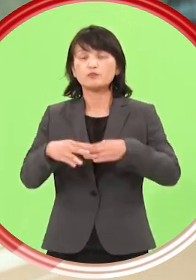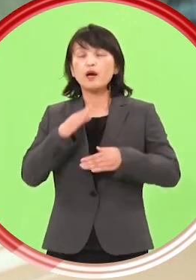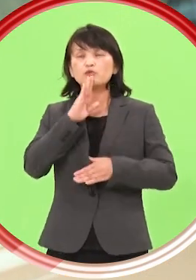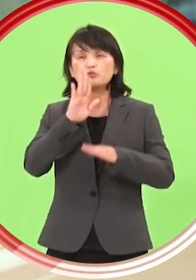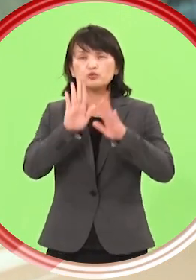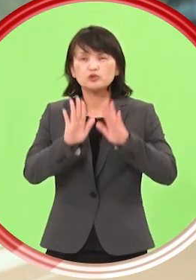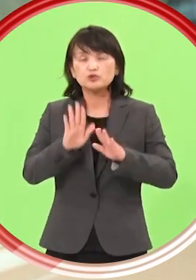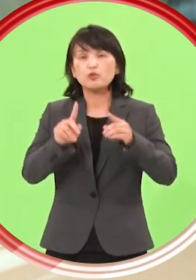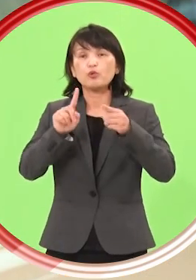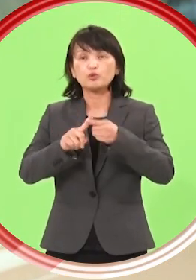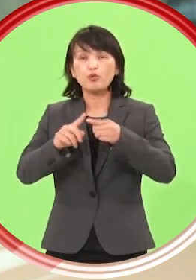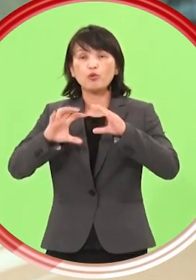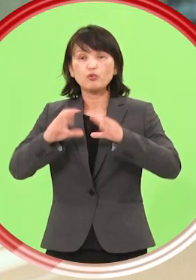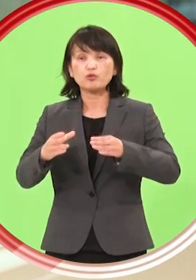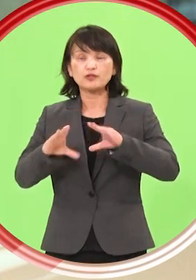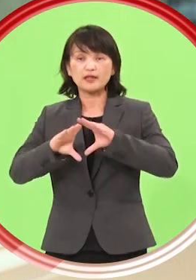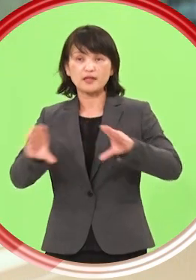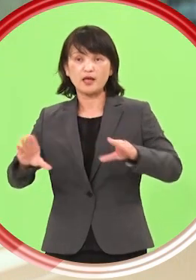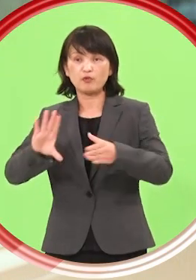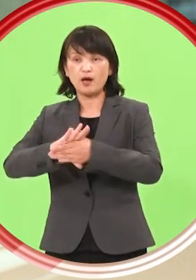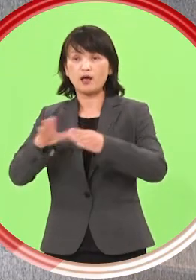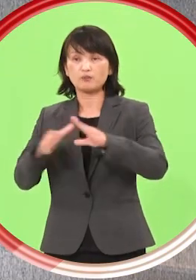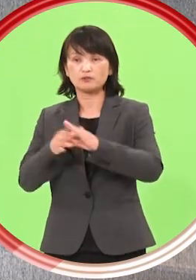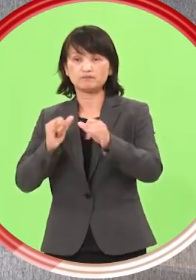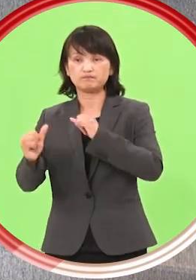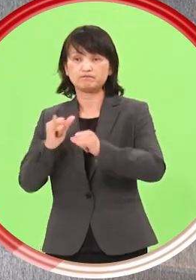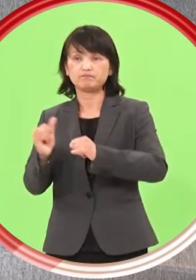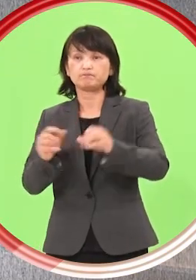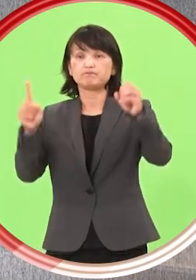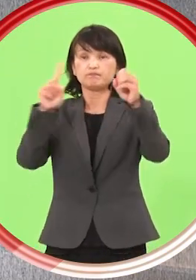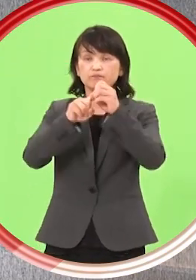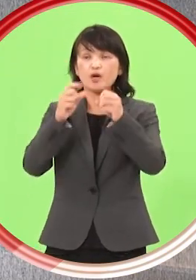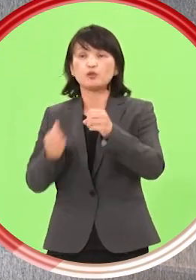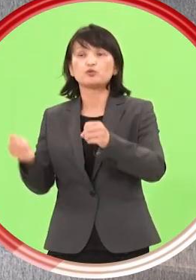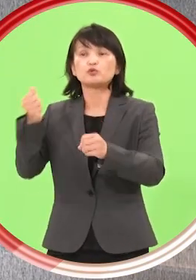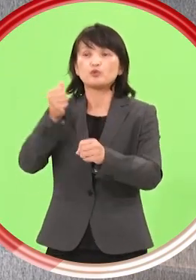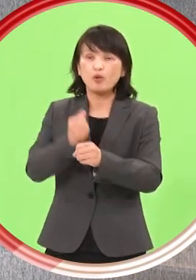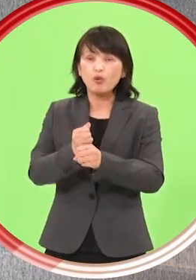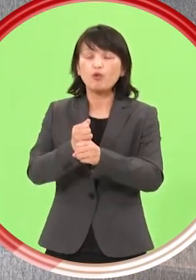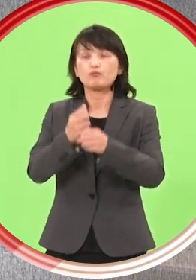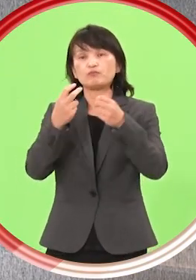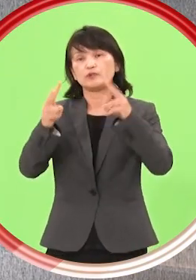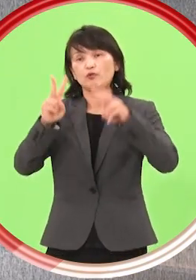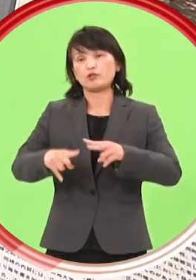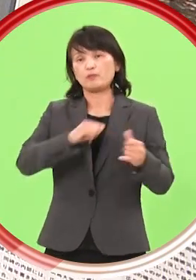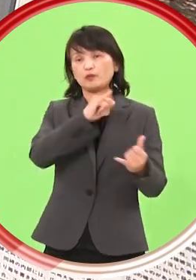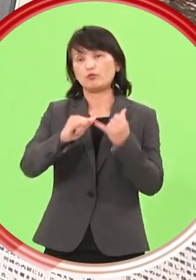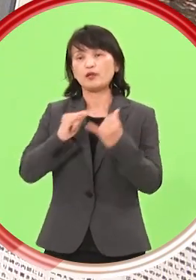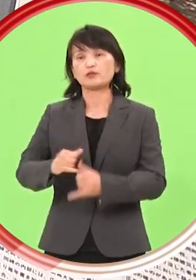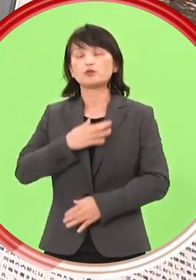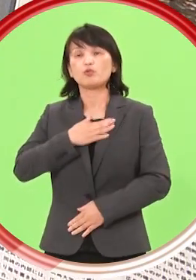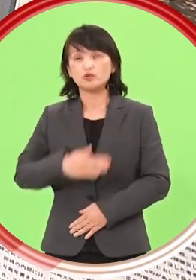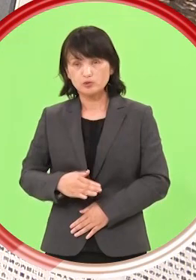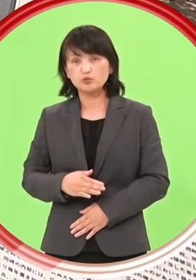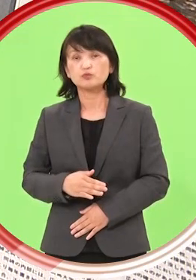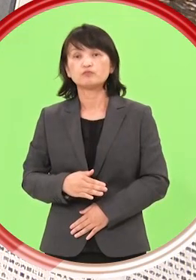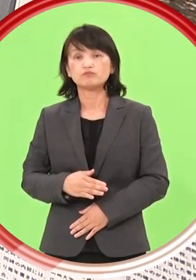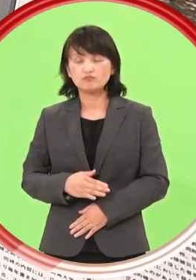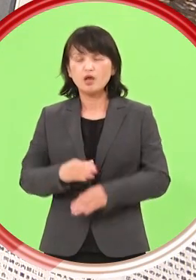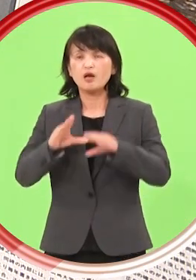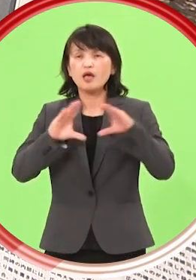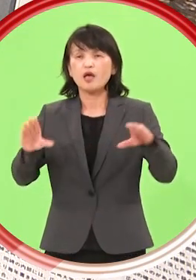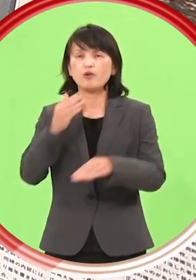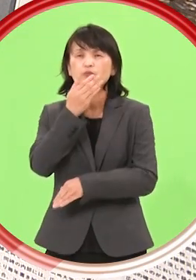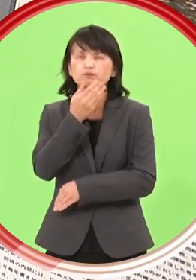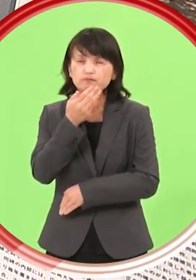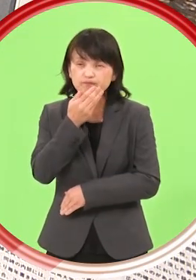この企画展を通して被爆の実相と国際平和文化都市として復興してきた広島の歴史を知り、